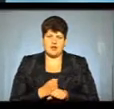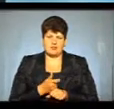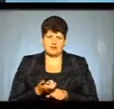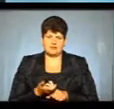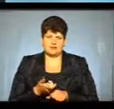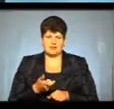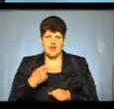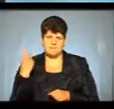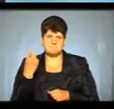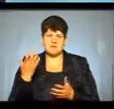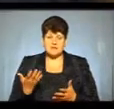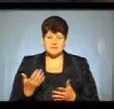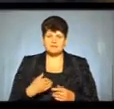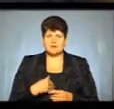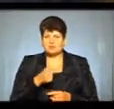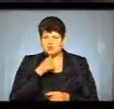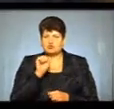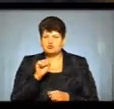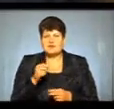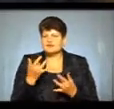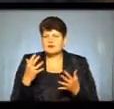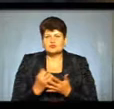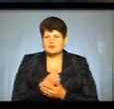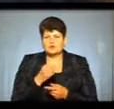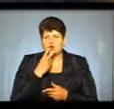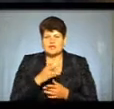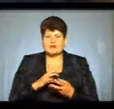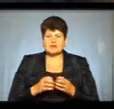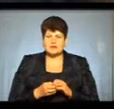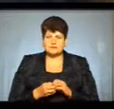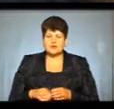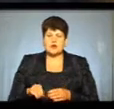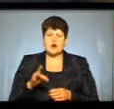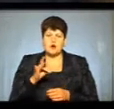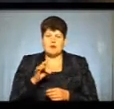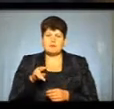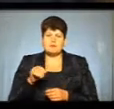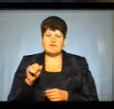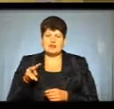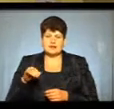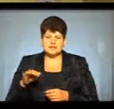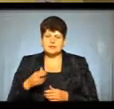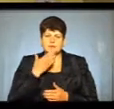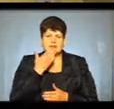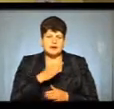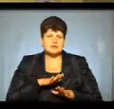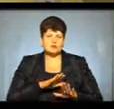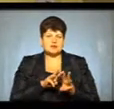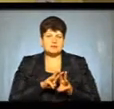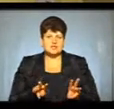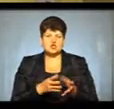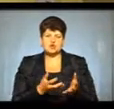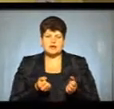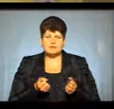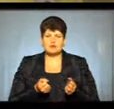достукатись, наскільки це вийшло, ну, покаже результат. Роман Павлишин, учасник російсько-української війни, питає заступника міністра, чи отримають учасники війни